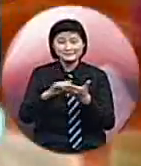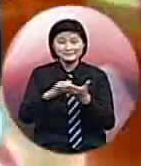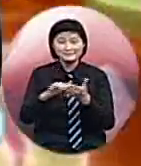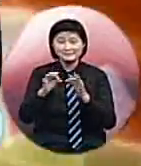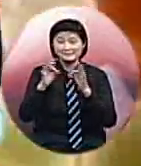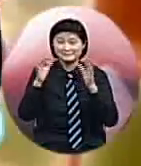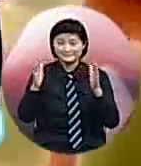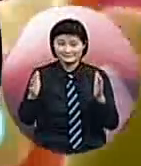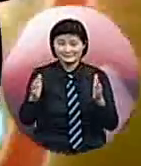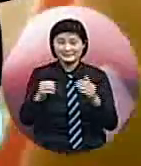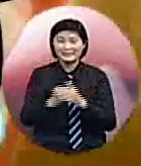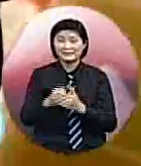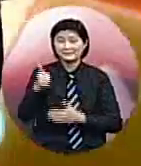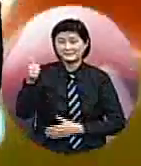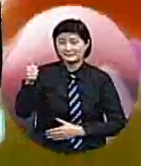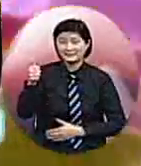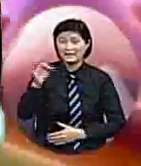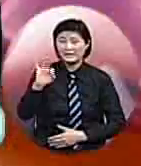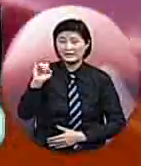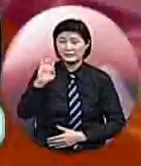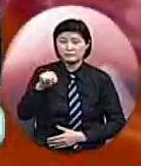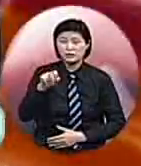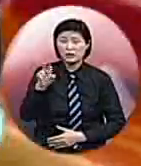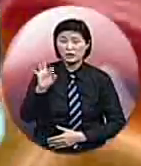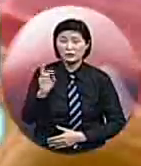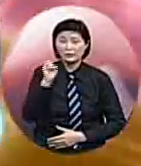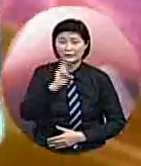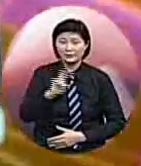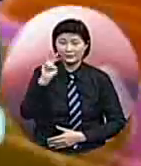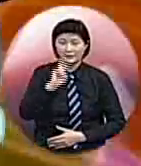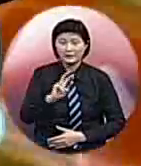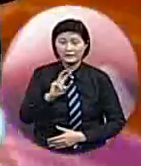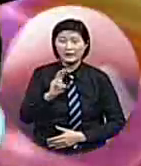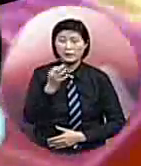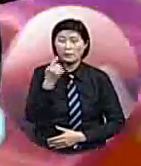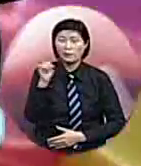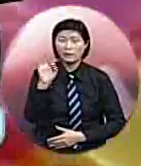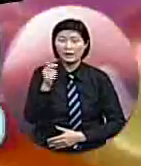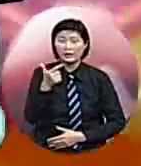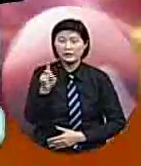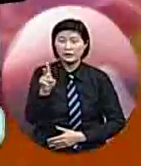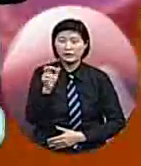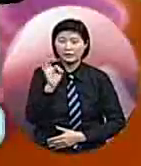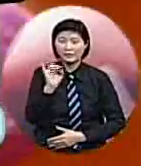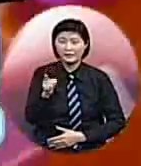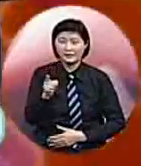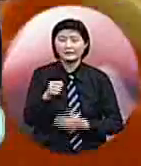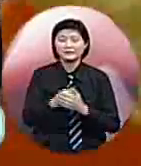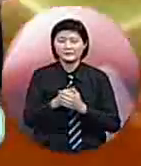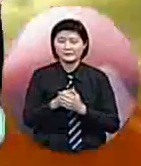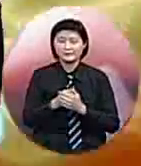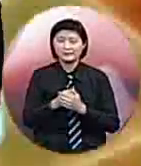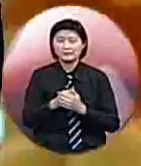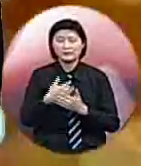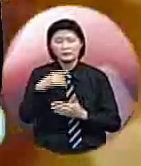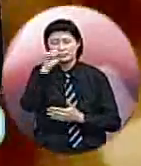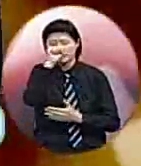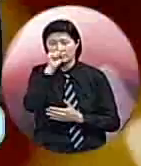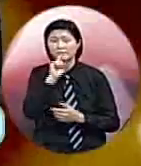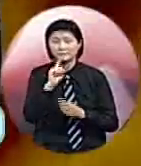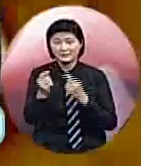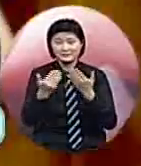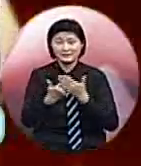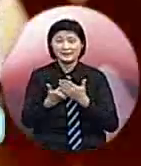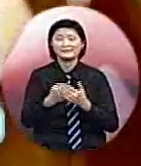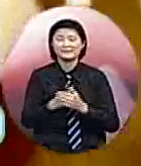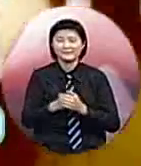동안에 우리 이부영 씨 노래 신곡이 나왔는데 네 왕년에 어떠셨어요? 왕년에 네 왕년에 요즘에 너무 좋다고 그러니까 아까